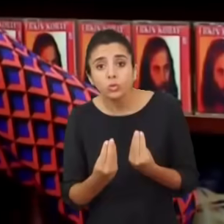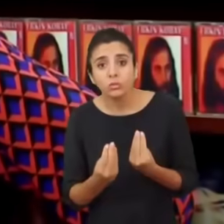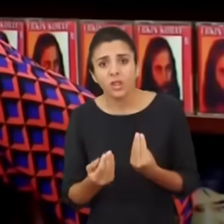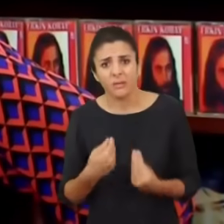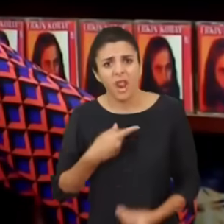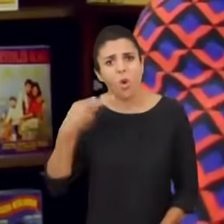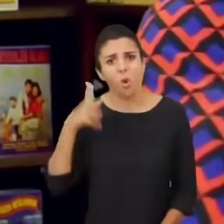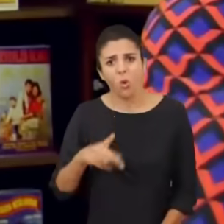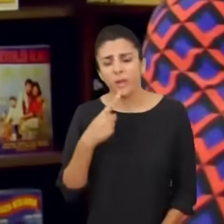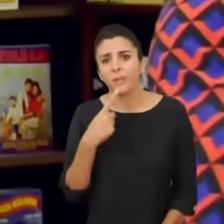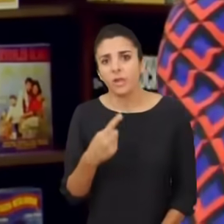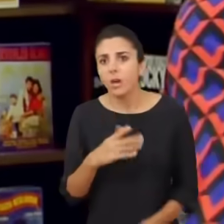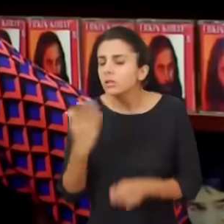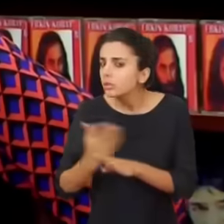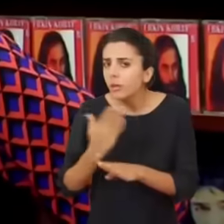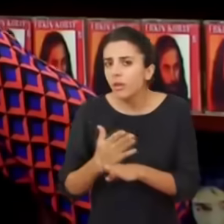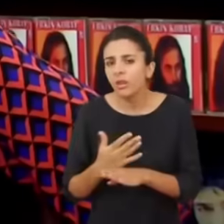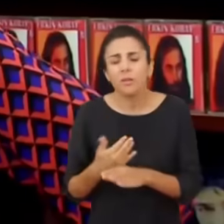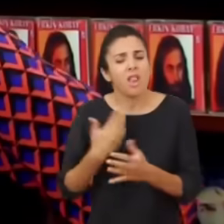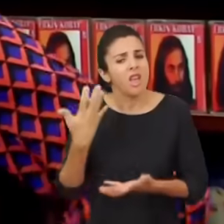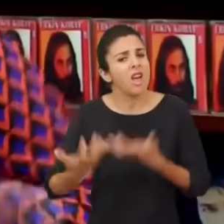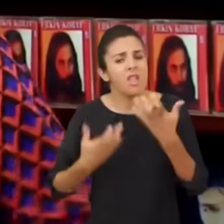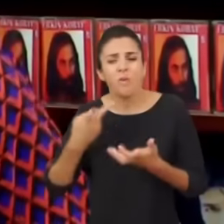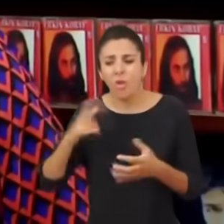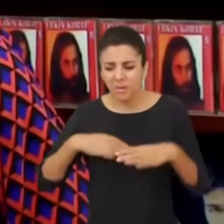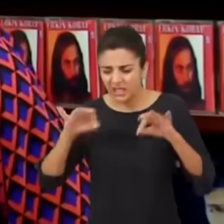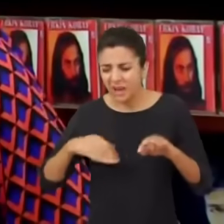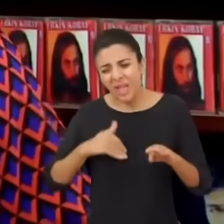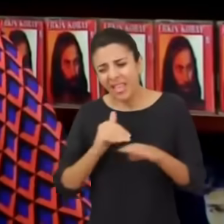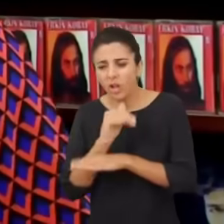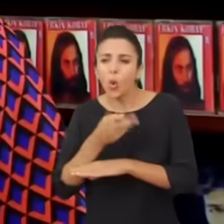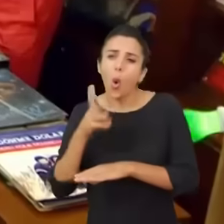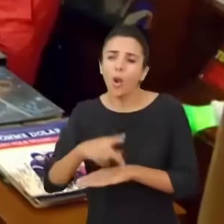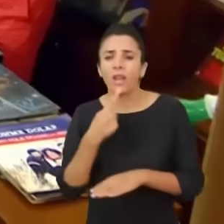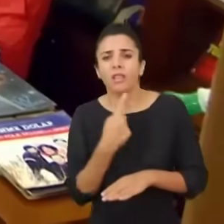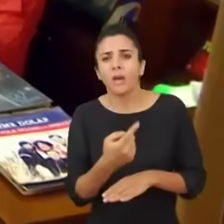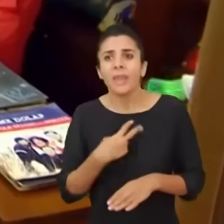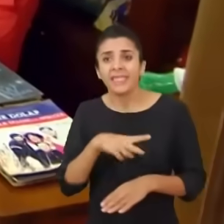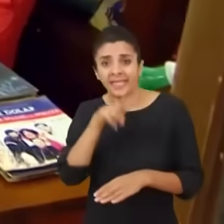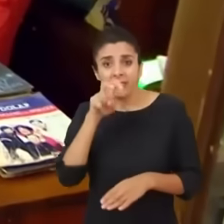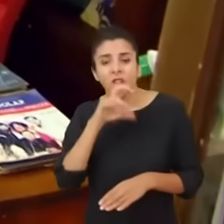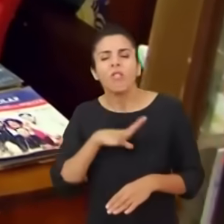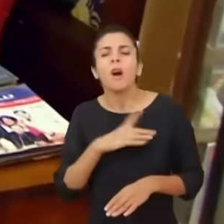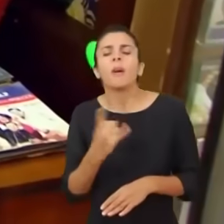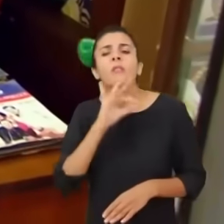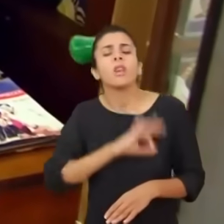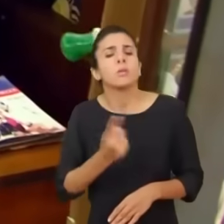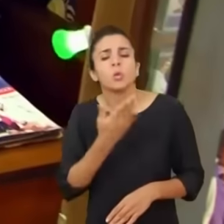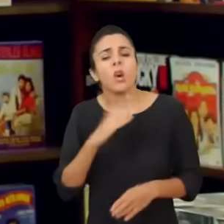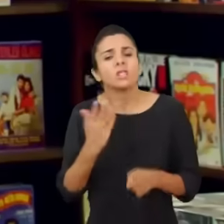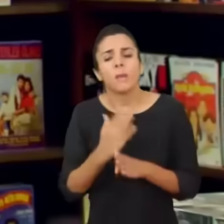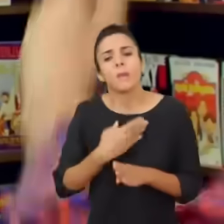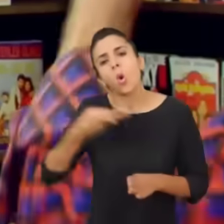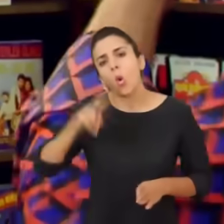Ben öldüm Mutik. Niye öldün? Ben yandım öldüm ben. Ben şu an yaşayan bir ölüyüm. Yani ben nefes alıyorum ama hiçbir işe yaramıyor yani. Ölüyüm çünkü